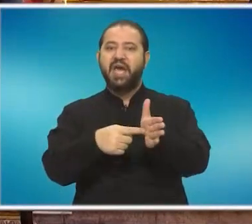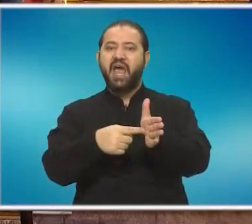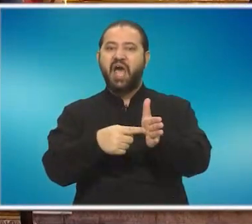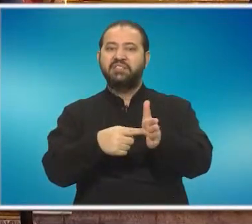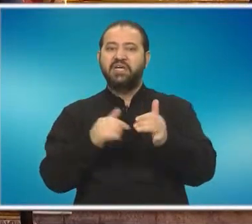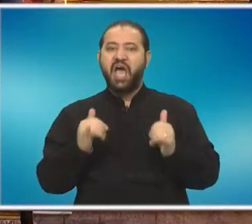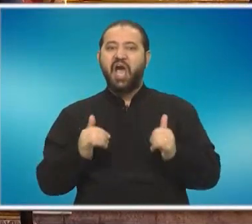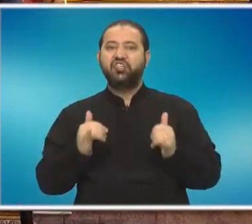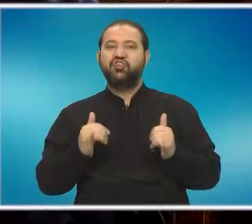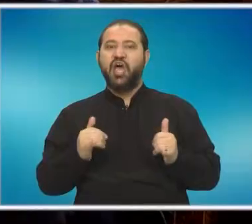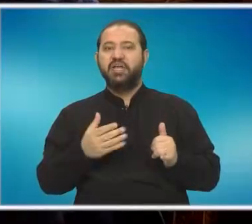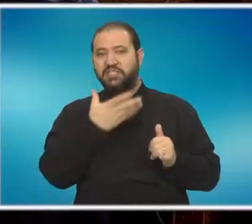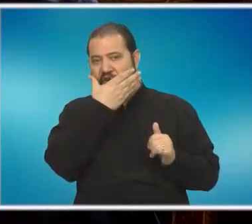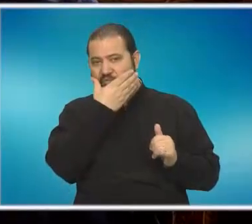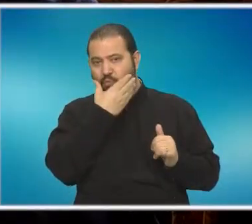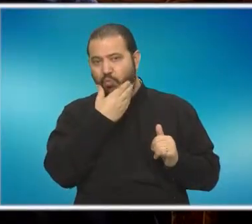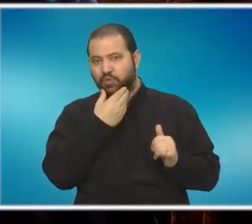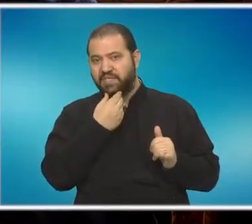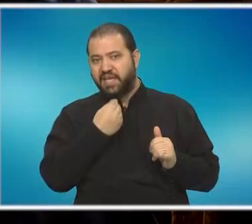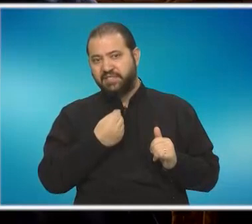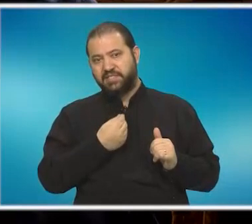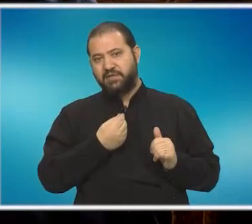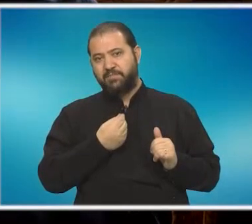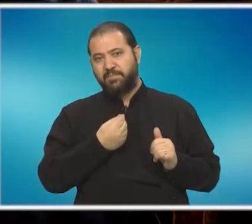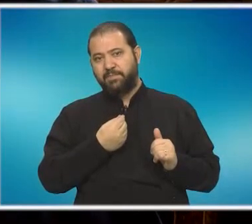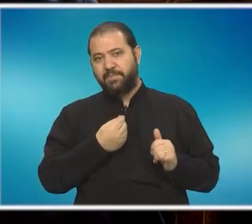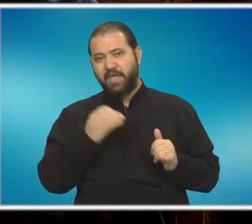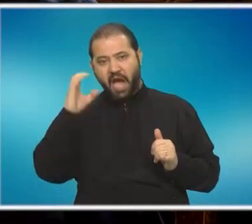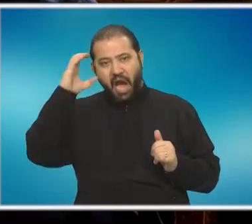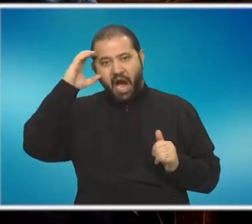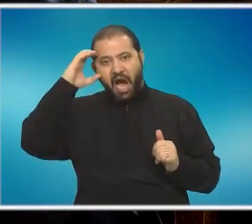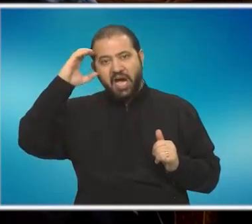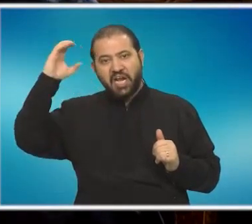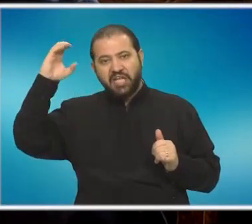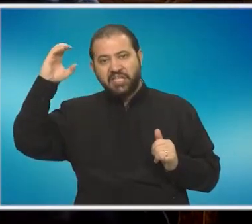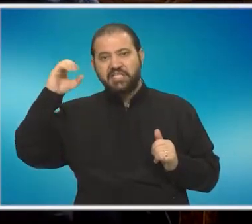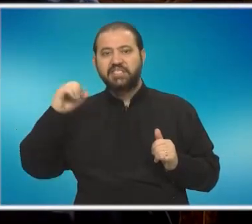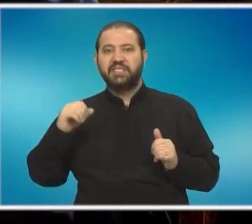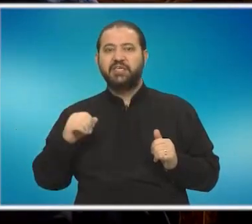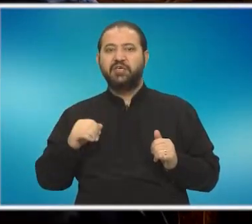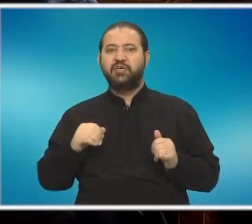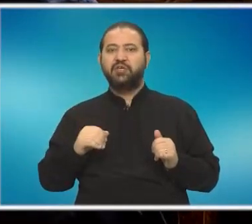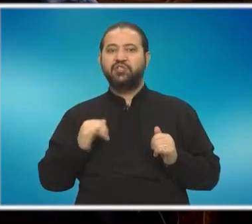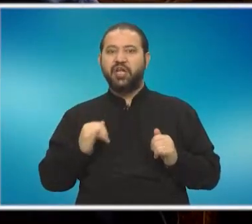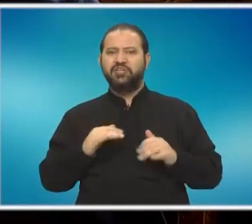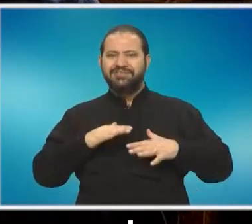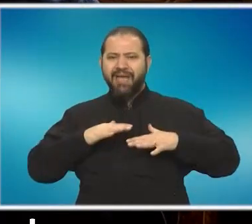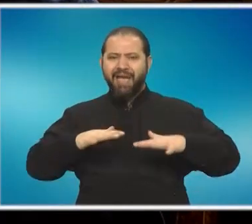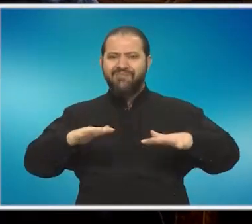arată această frumusețe a credinței și